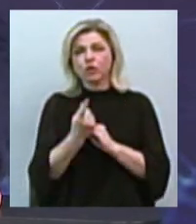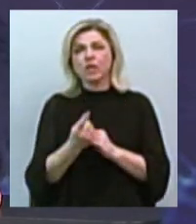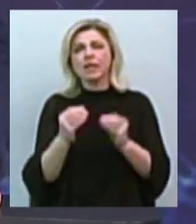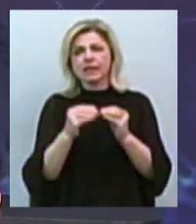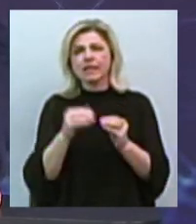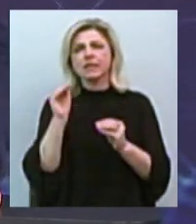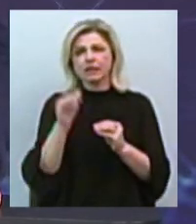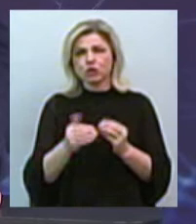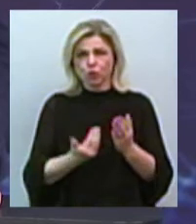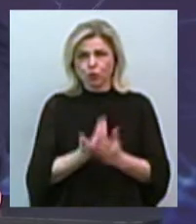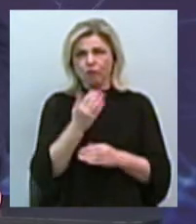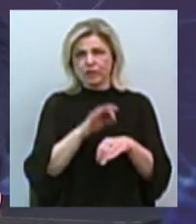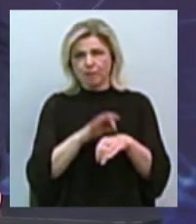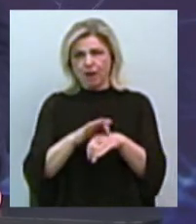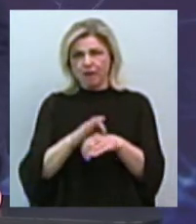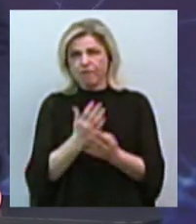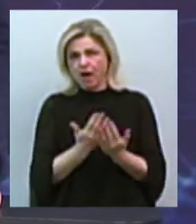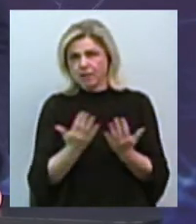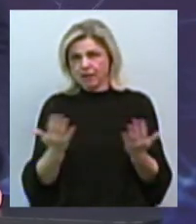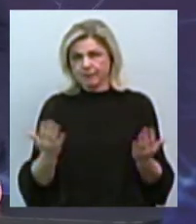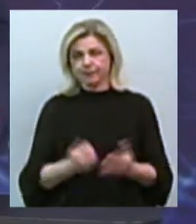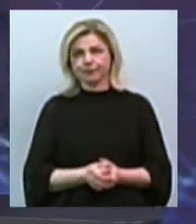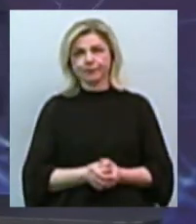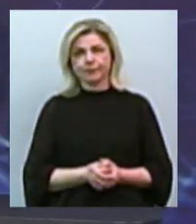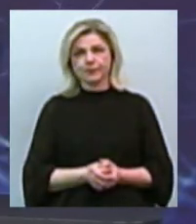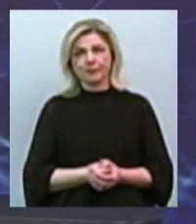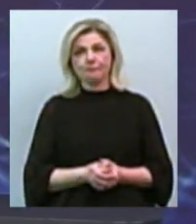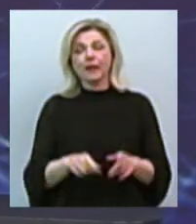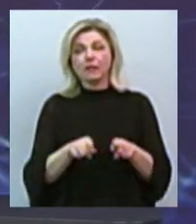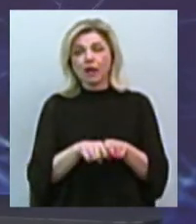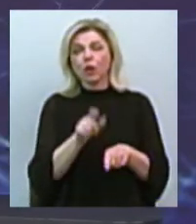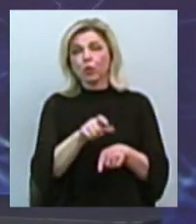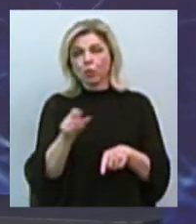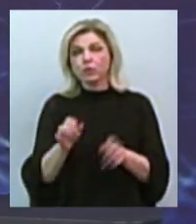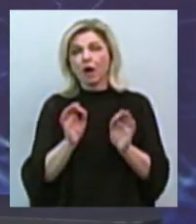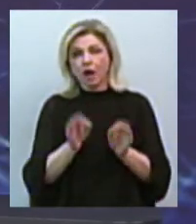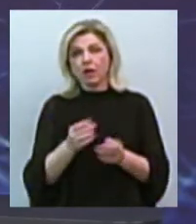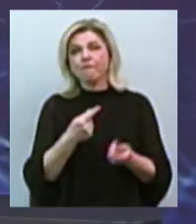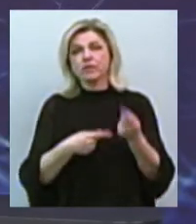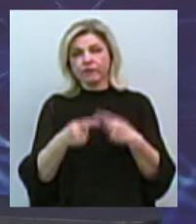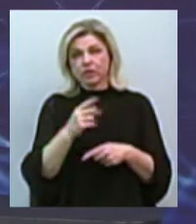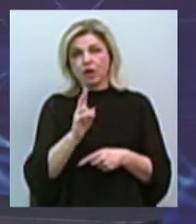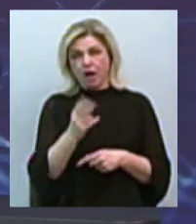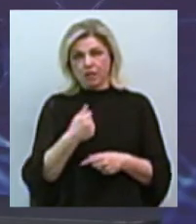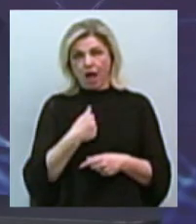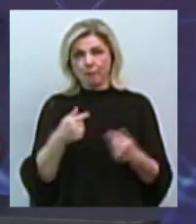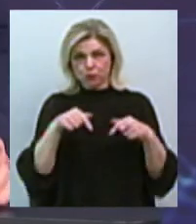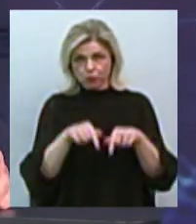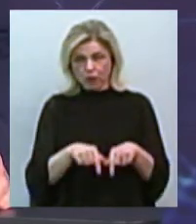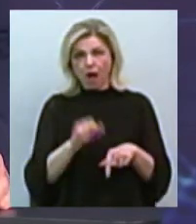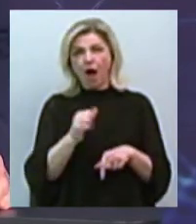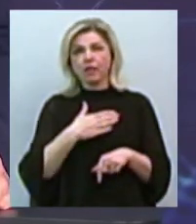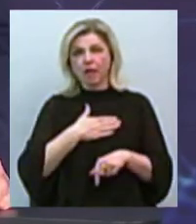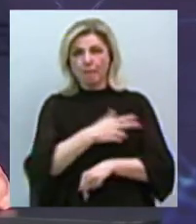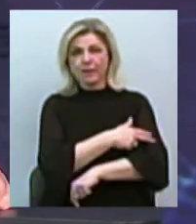новых заболеваний. И исходя из этого, вот эти люди как раз возвращаются к нам сейчас сюда, а наша